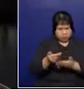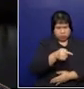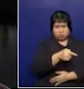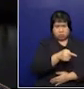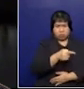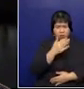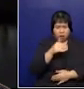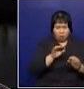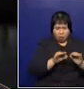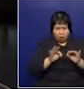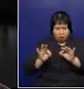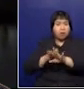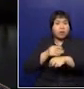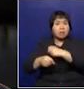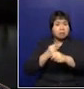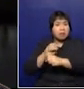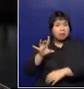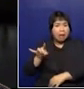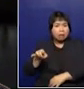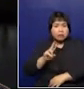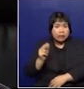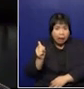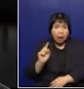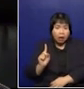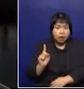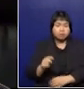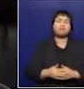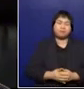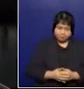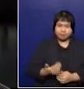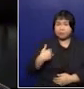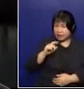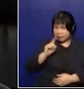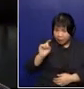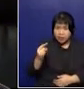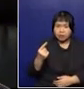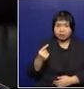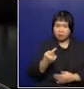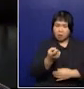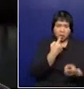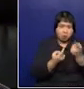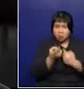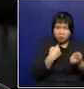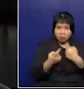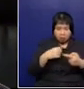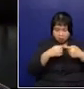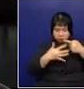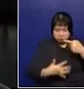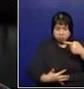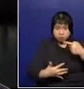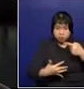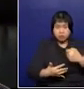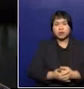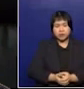หรอตอนนั้นอีก8ปีข้างหน้าฮะต่อมาอีกครับเขาก็ถามคำถามอะไรเยอะไปหมดเลยฮะ